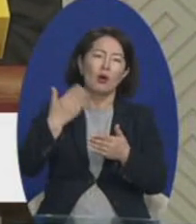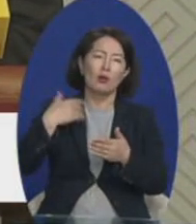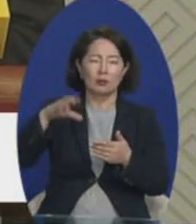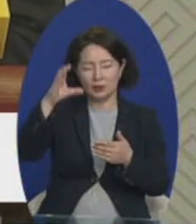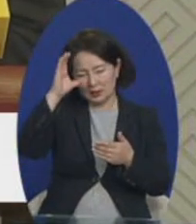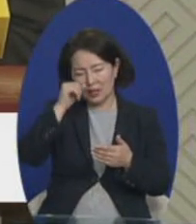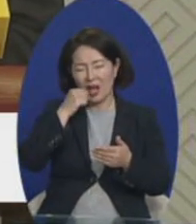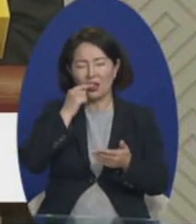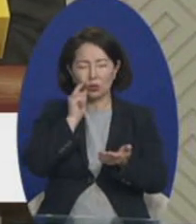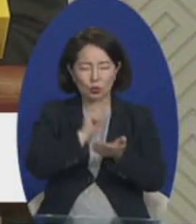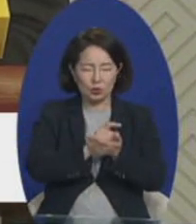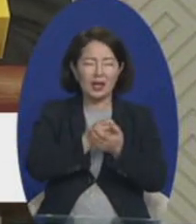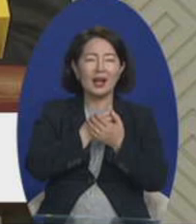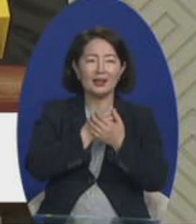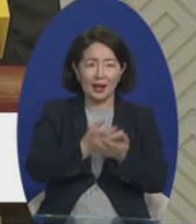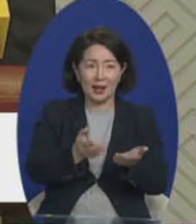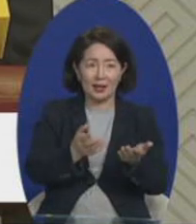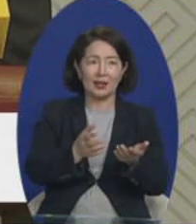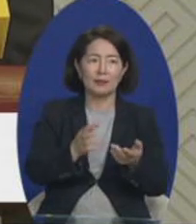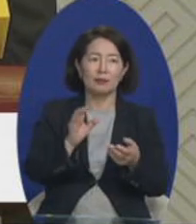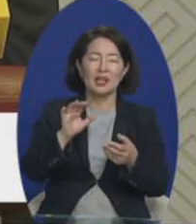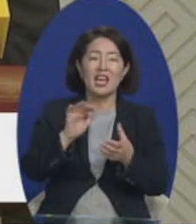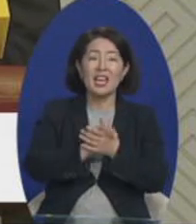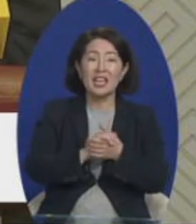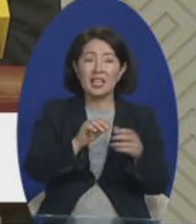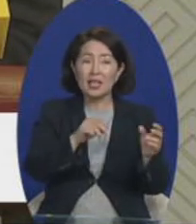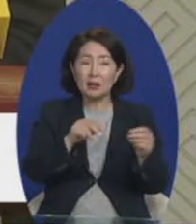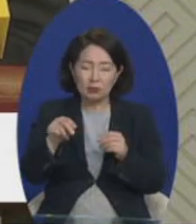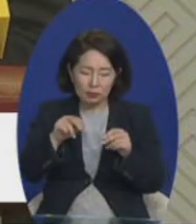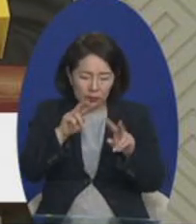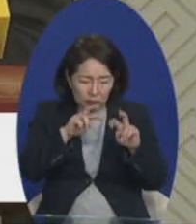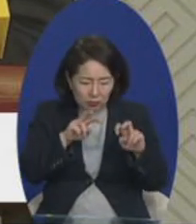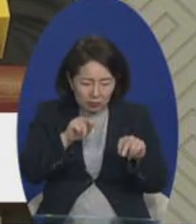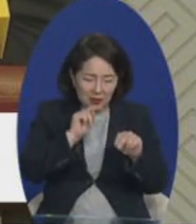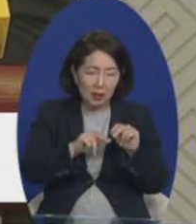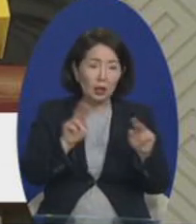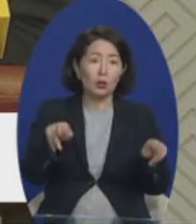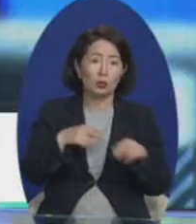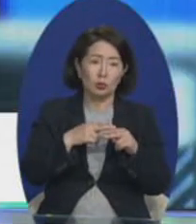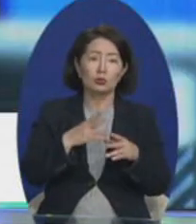тушаал гаргаж одоо энэ нөхөн юу гэрээний үүргээ бид нар дүгнэж ингэж явдаг ийм л зохицуулт.